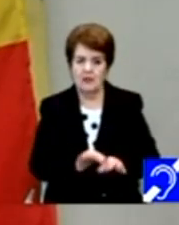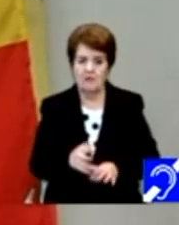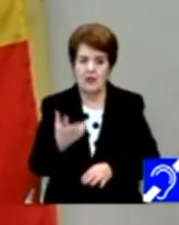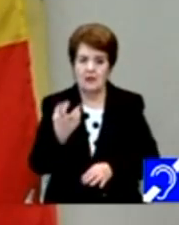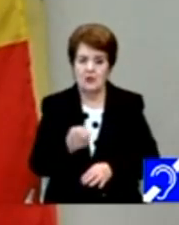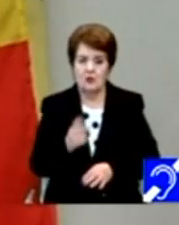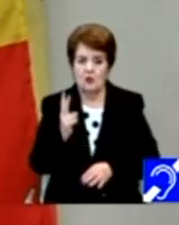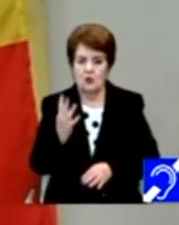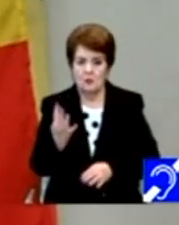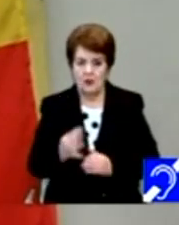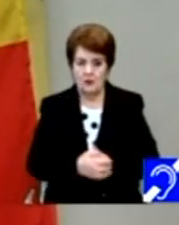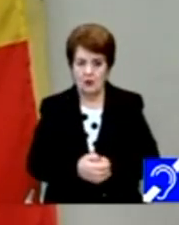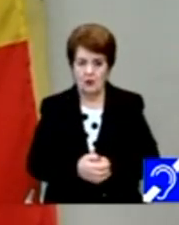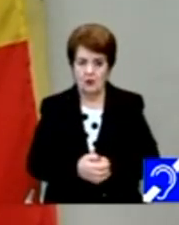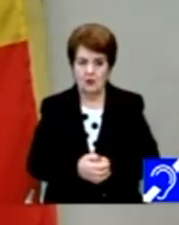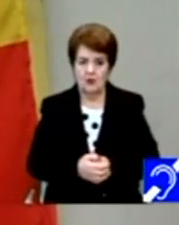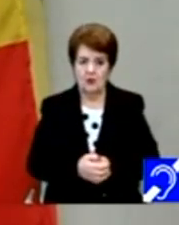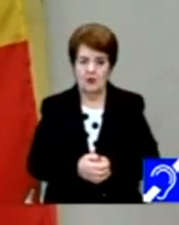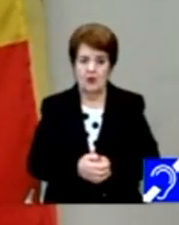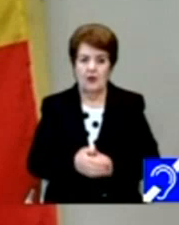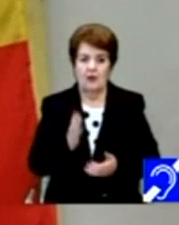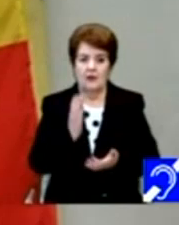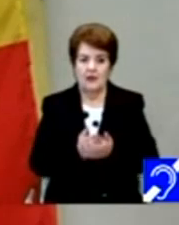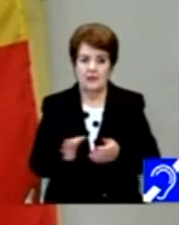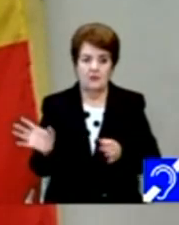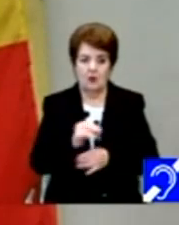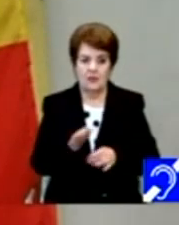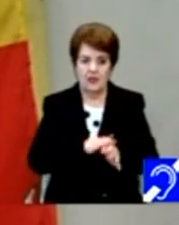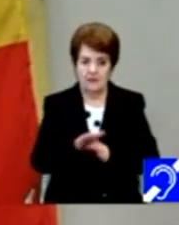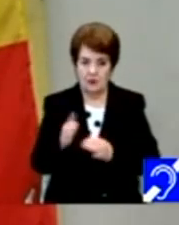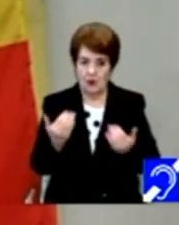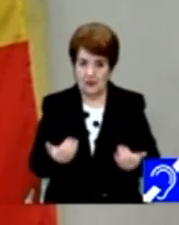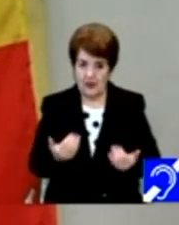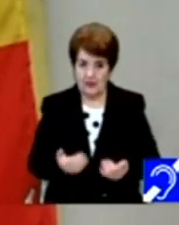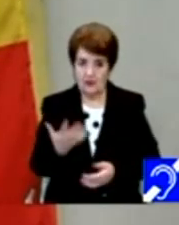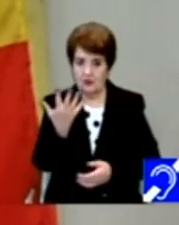22.384. Total teste efectuate astăzi